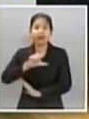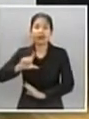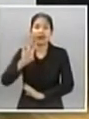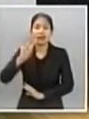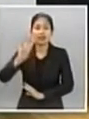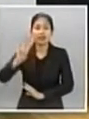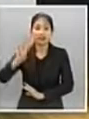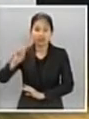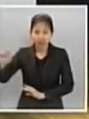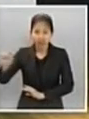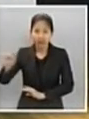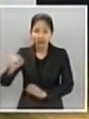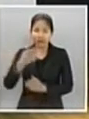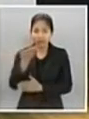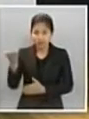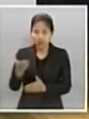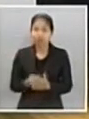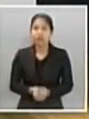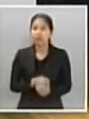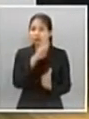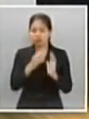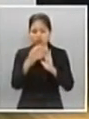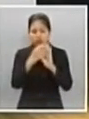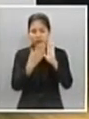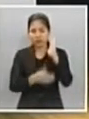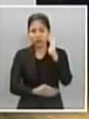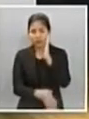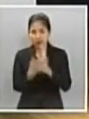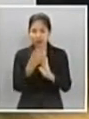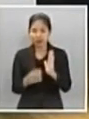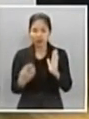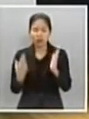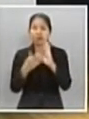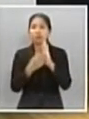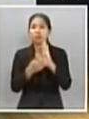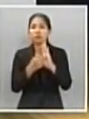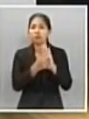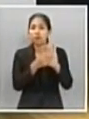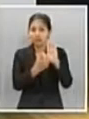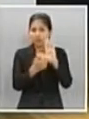1,759,849 คนแต่ถ้าหากว่าแบ่งตามภูมิภาคพบว่ามากที่สุดคือภาคตะวันออกเฉียงเหนือนะคะอยู่ที่